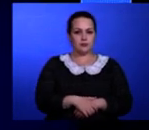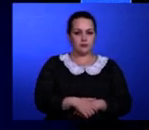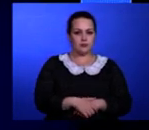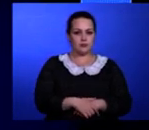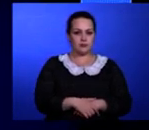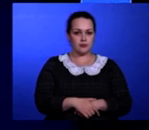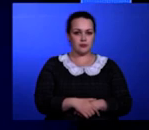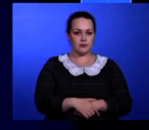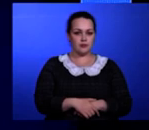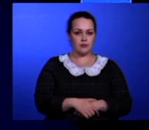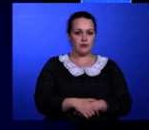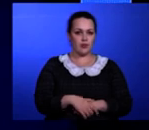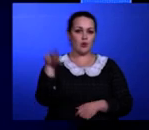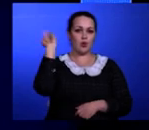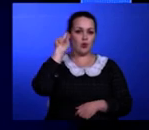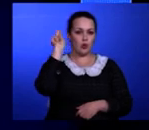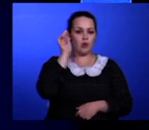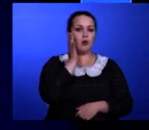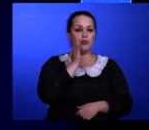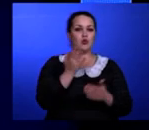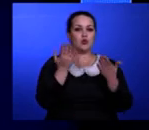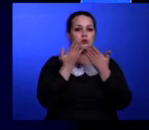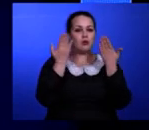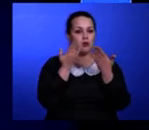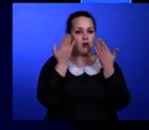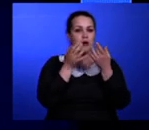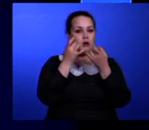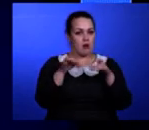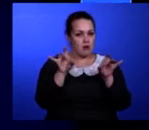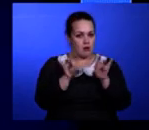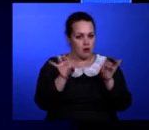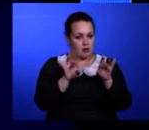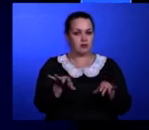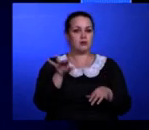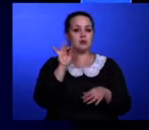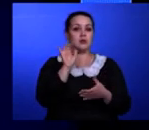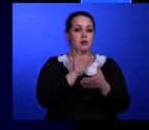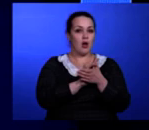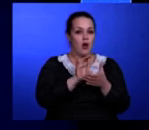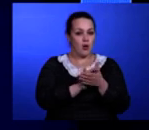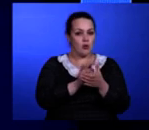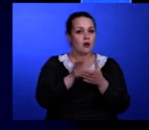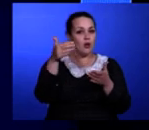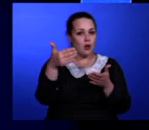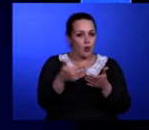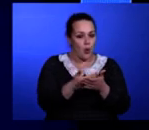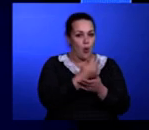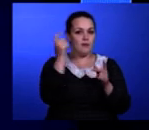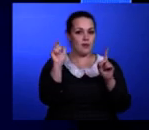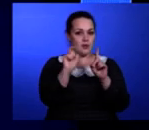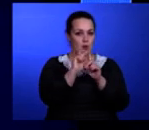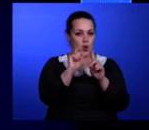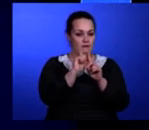на уроке мы с вами будем читать рассказ и знакомиться с новыми словами